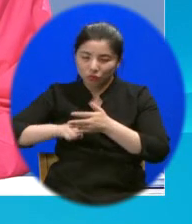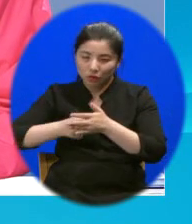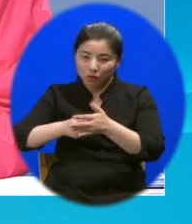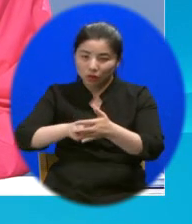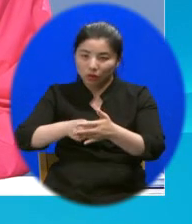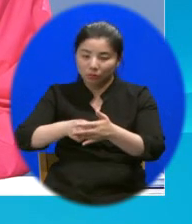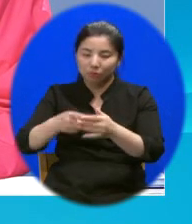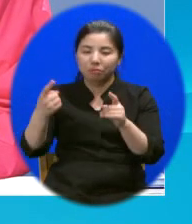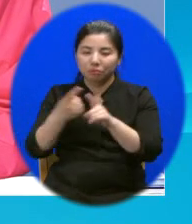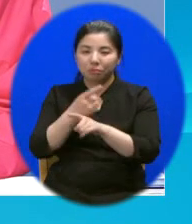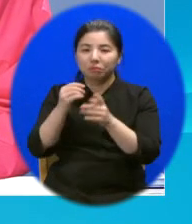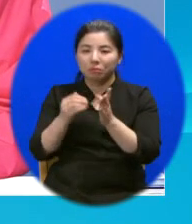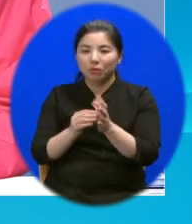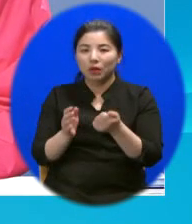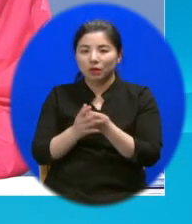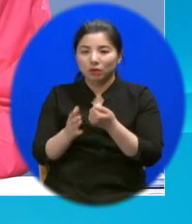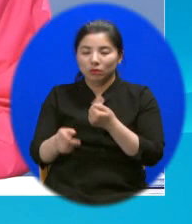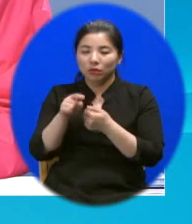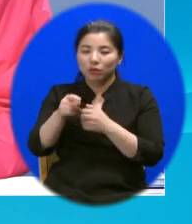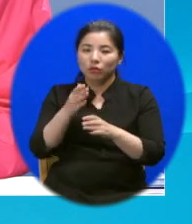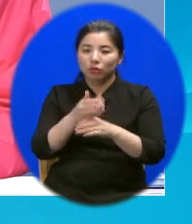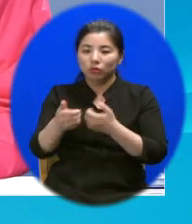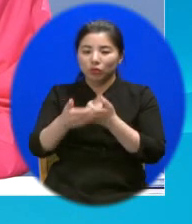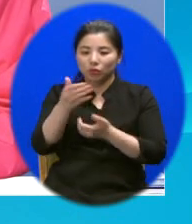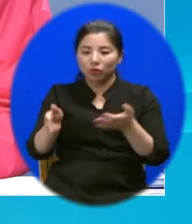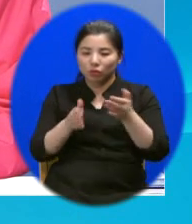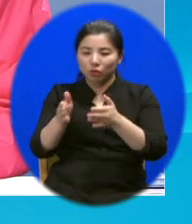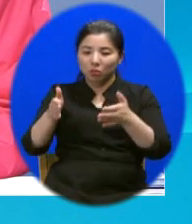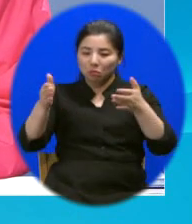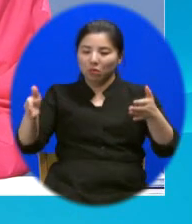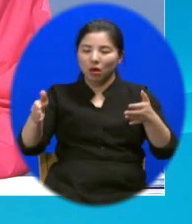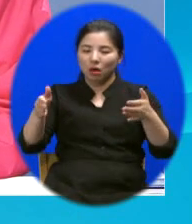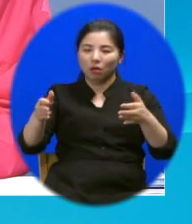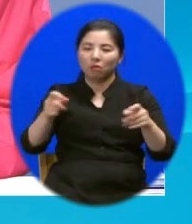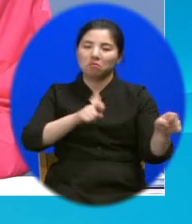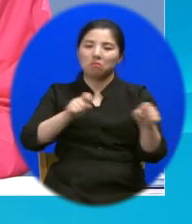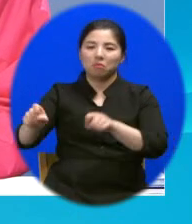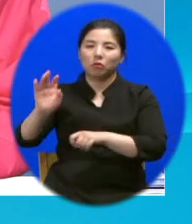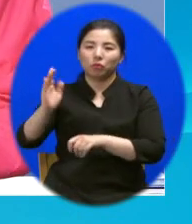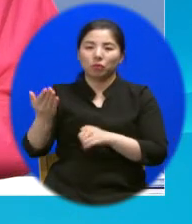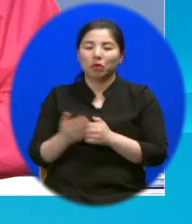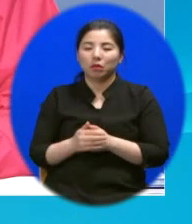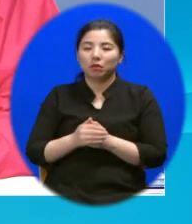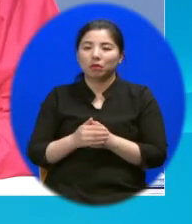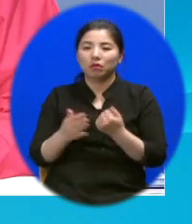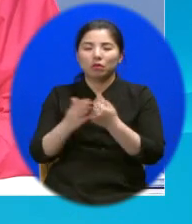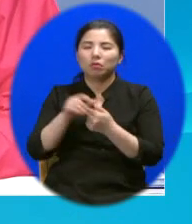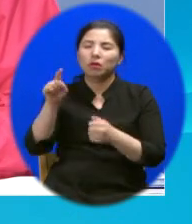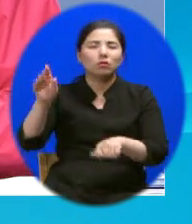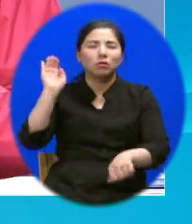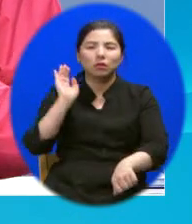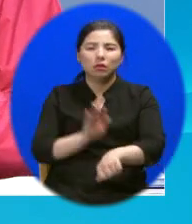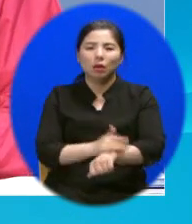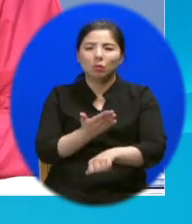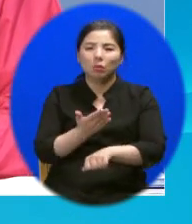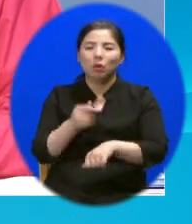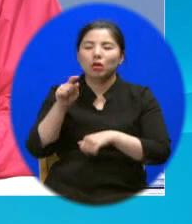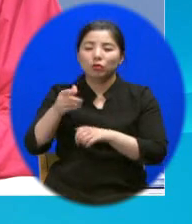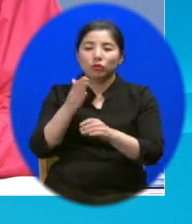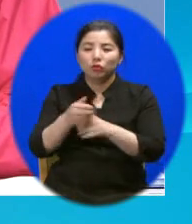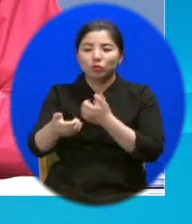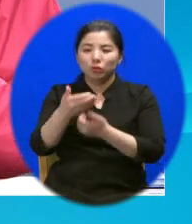바 추진 방침을 바꾸는 바람에 이 중부 고속도로 확장 돈이 기름 밀린 겁니다 그래서 이것이 부당하다 우리 그